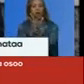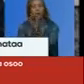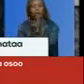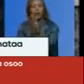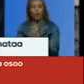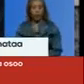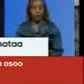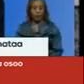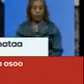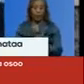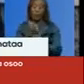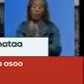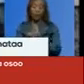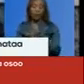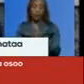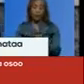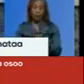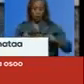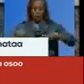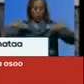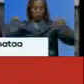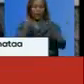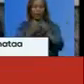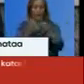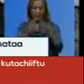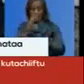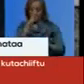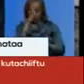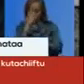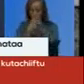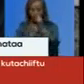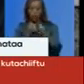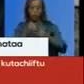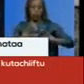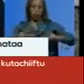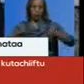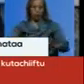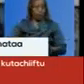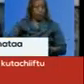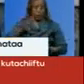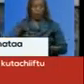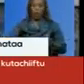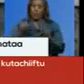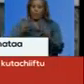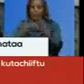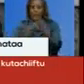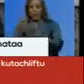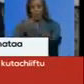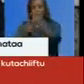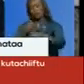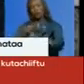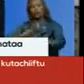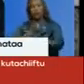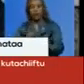እገባለሁ። በሚቀጥሉ ጊዜያት ለወጣቱ የሥራ ዕድል መፍጠር ብቻ ሳይሆን ወጣት ባለሀብቶች በብዛት እንዲፈጠሩ